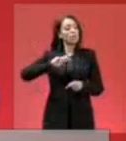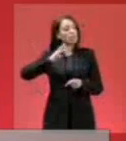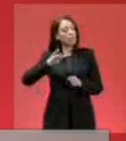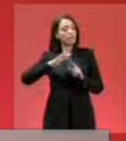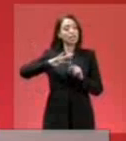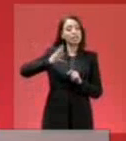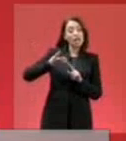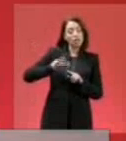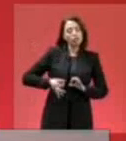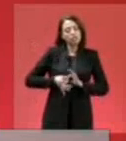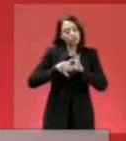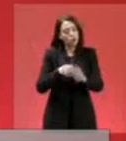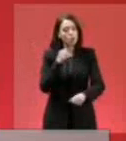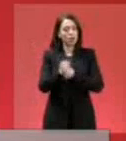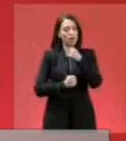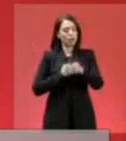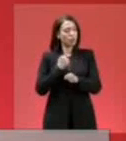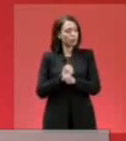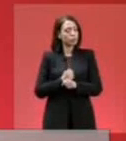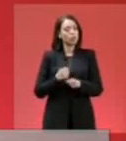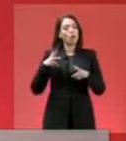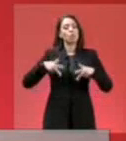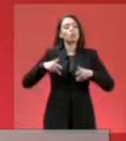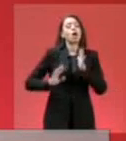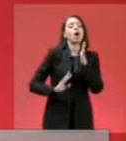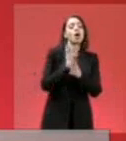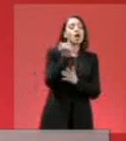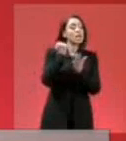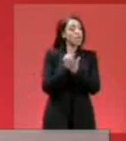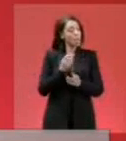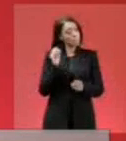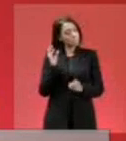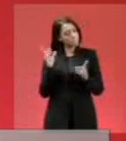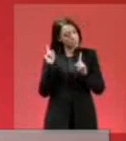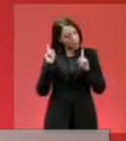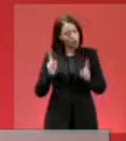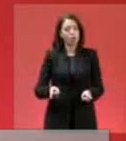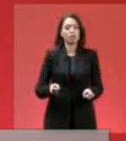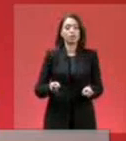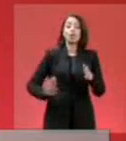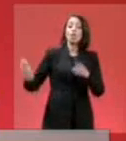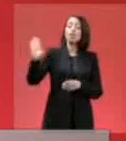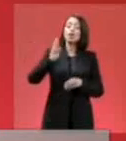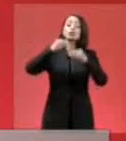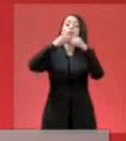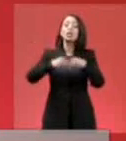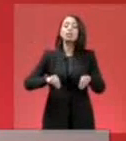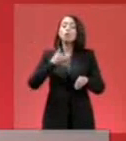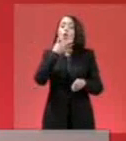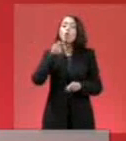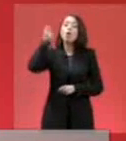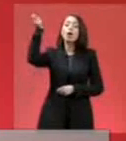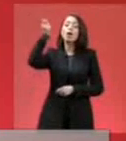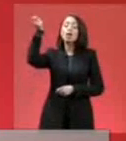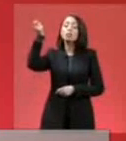τέταρτη φέτος συνεχόμενη χρονιά με θετικούς ρυθμούς ανάπτυξης, αλλά και με μια οριστική και βιώσιμη λύση για το χρέος,